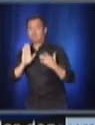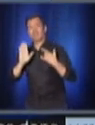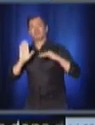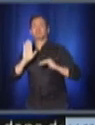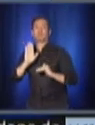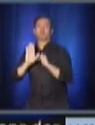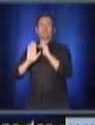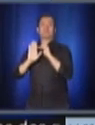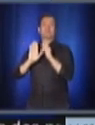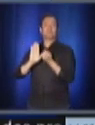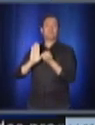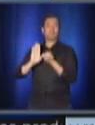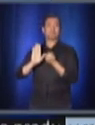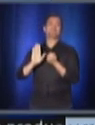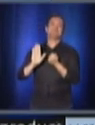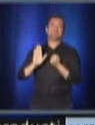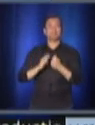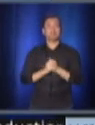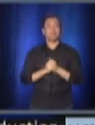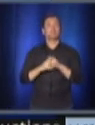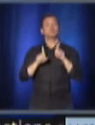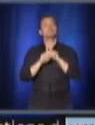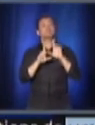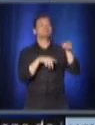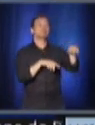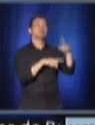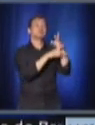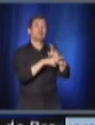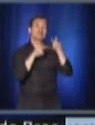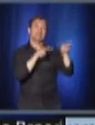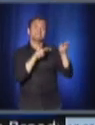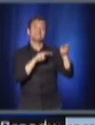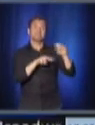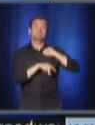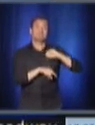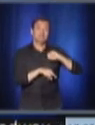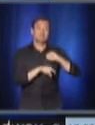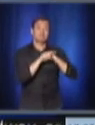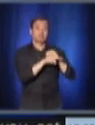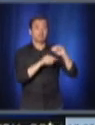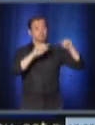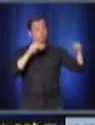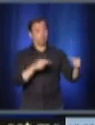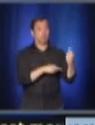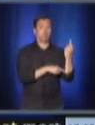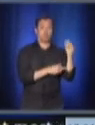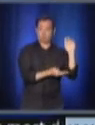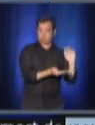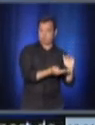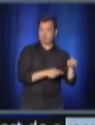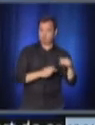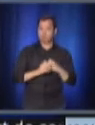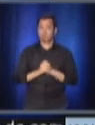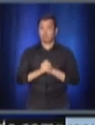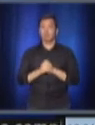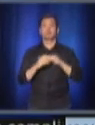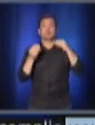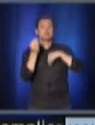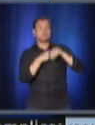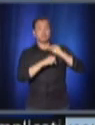nombre de personnes aux soins intensifs est en réduction de 1. Alors, pour gérer une opération aussi importante que celle de la